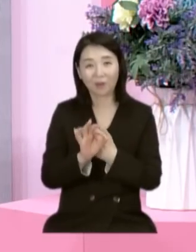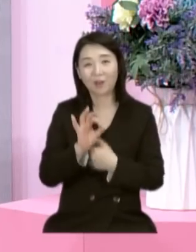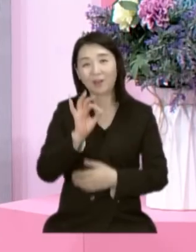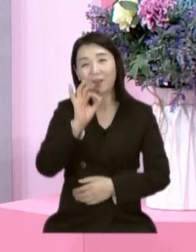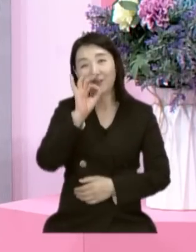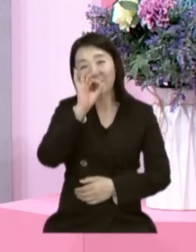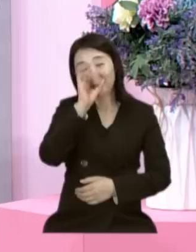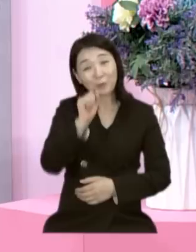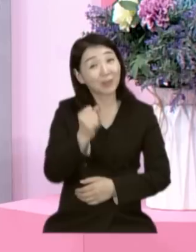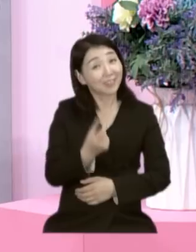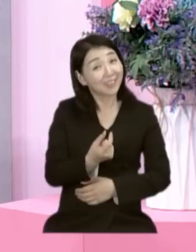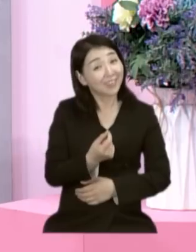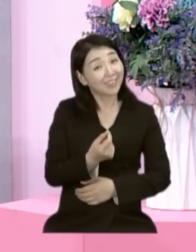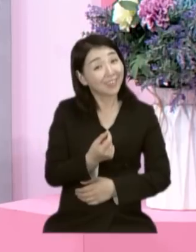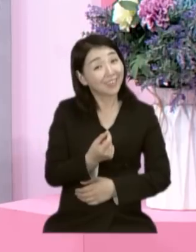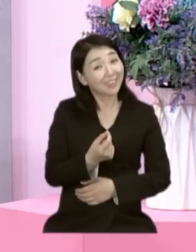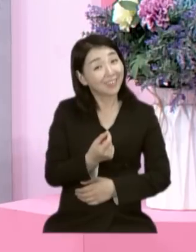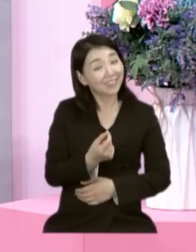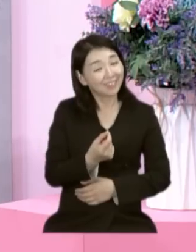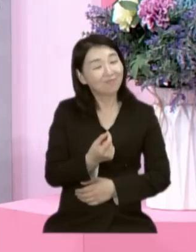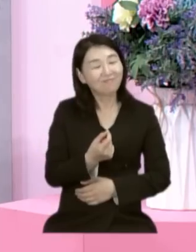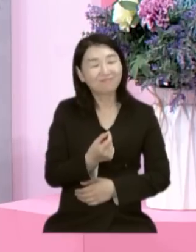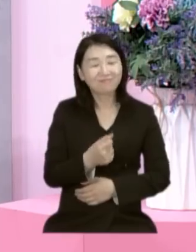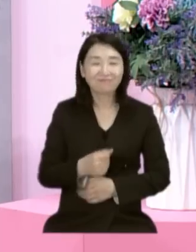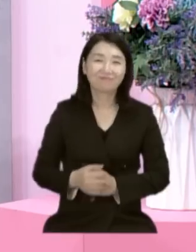그죠? 참 뭐